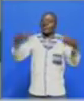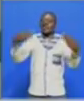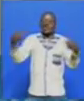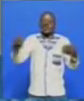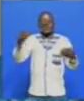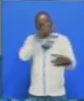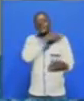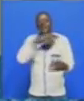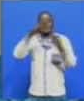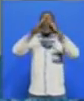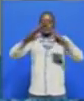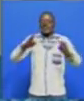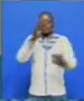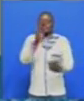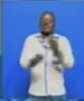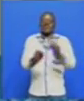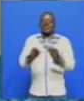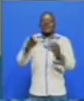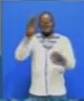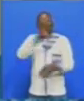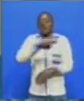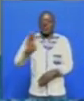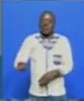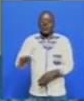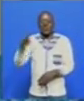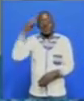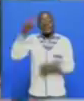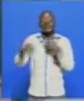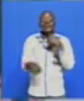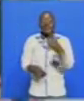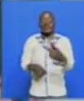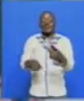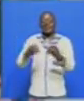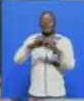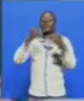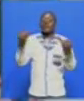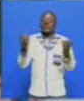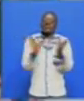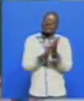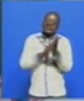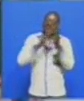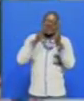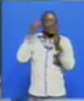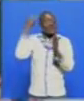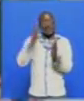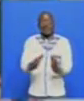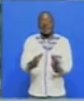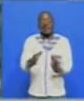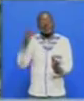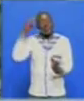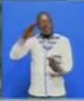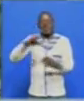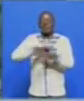justice. Tandis qu'à Bobo Dioulasso, souligne le journal Le Quotidien, les élèves étaient hier sur les artères en signe